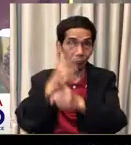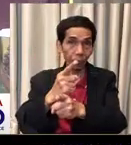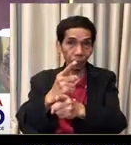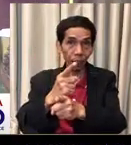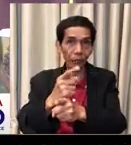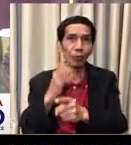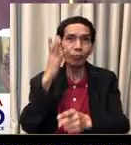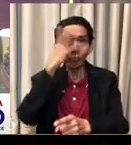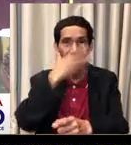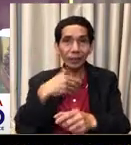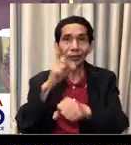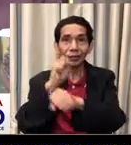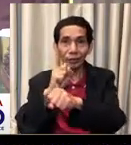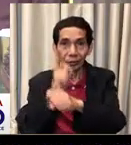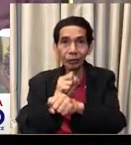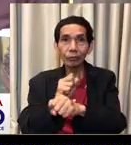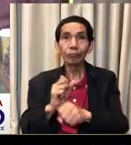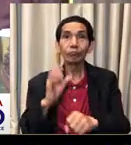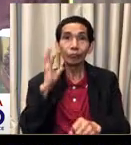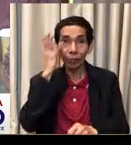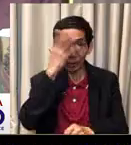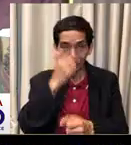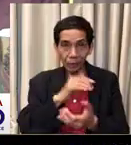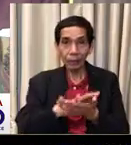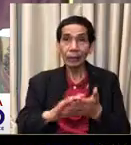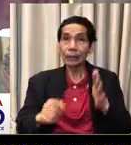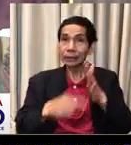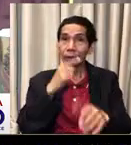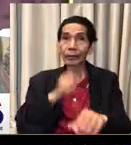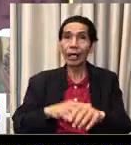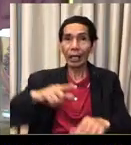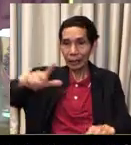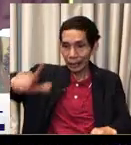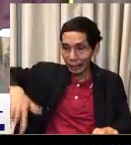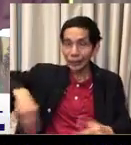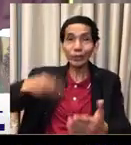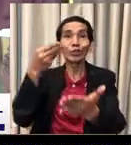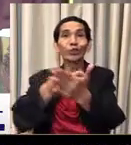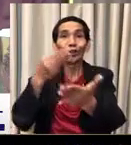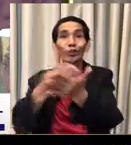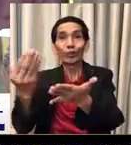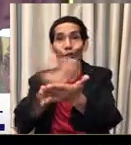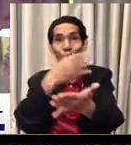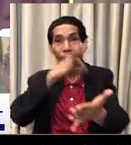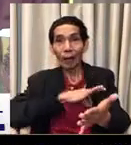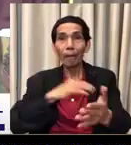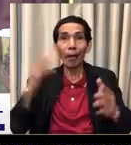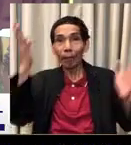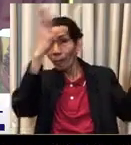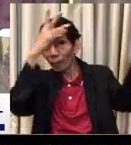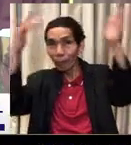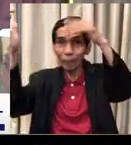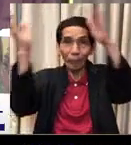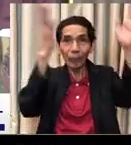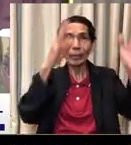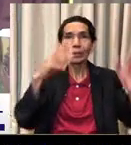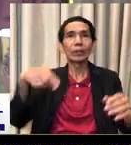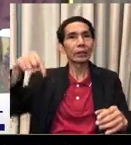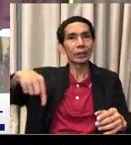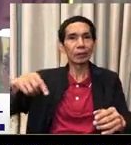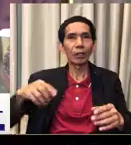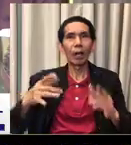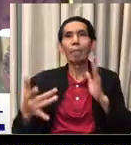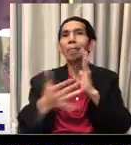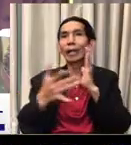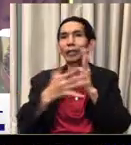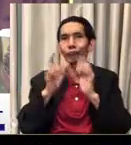ba ang sarap ng ganun trabaho? Tapos ito maganda. Di ba misa nakakadelay-delay yung sweldo? Dahil nakakabagyo-bagyo? Dito hindi, matik.